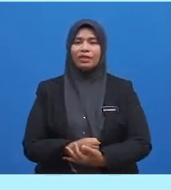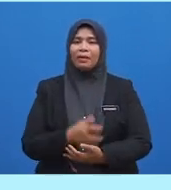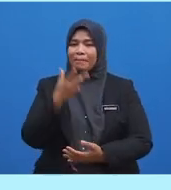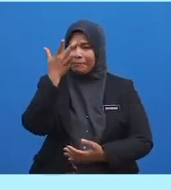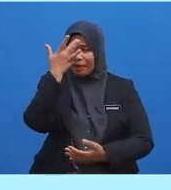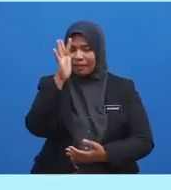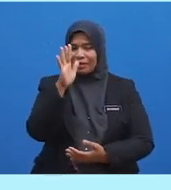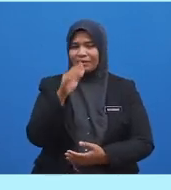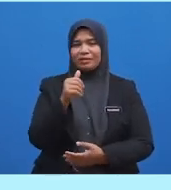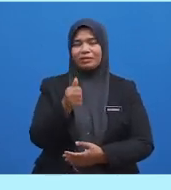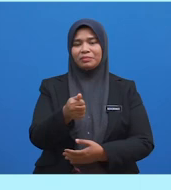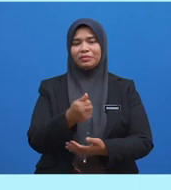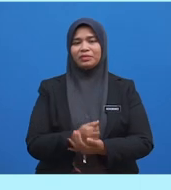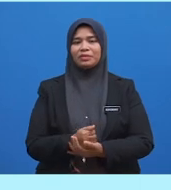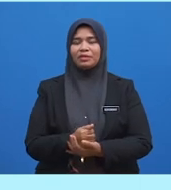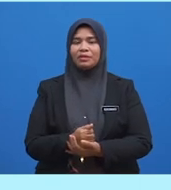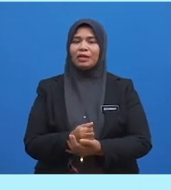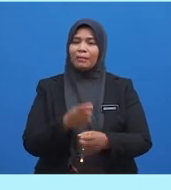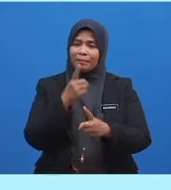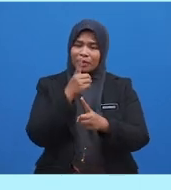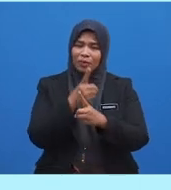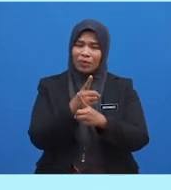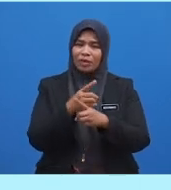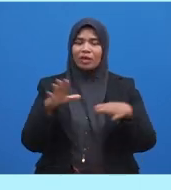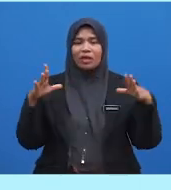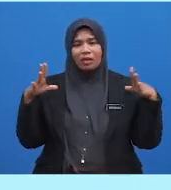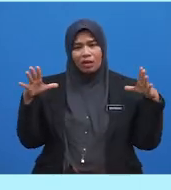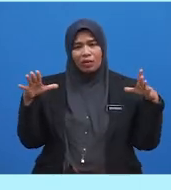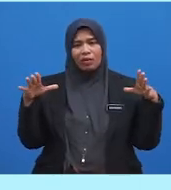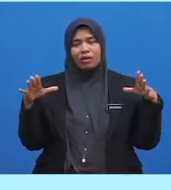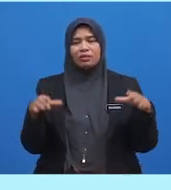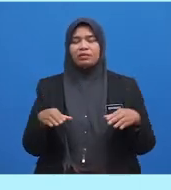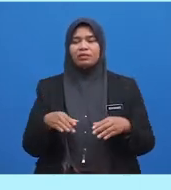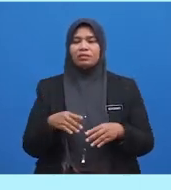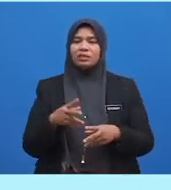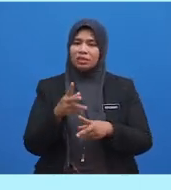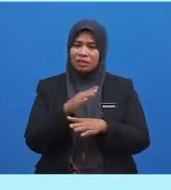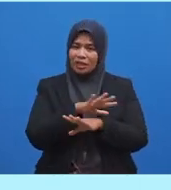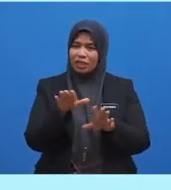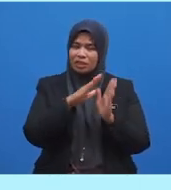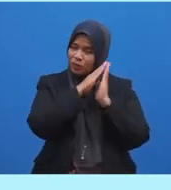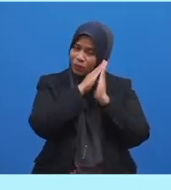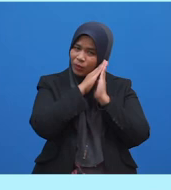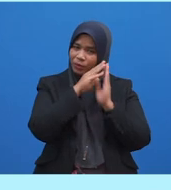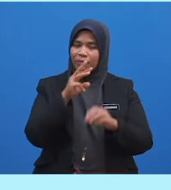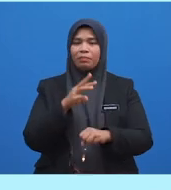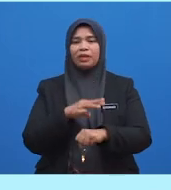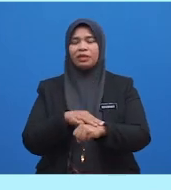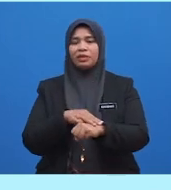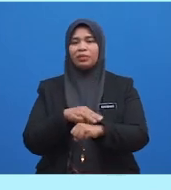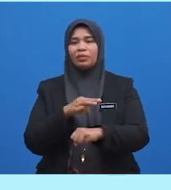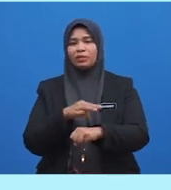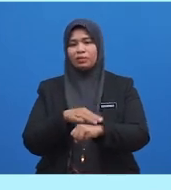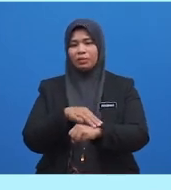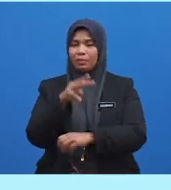pandainya kamu memang betul kelelawar berjaga pada waktu